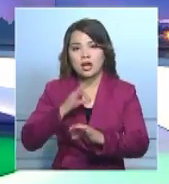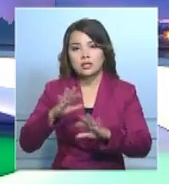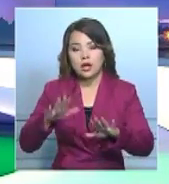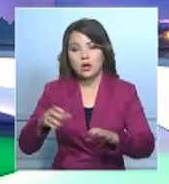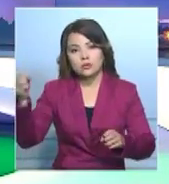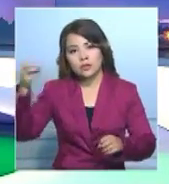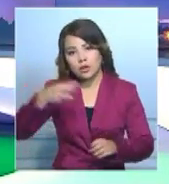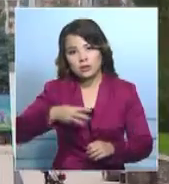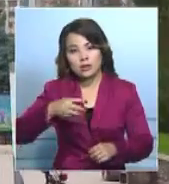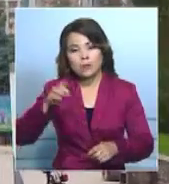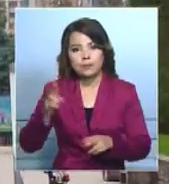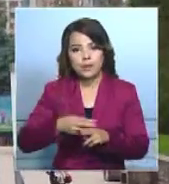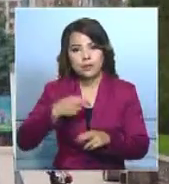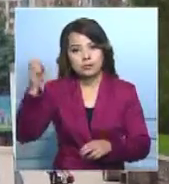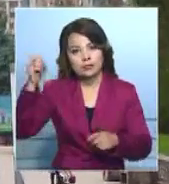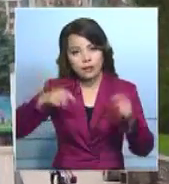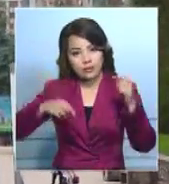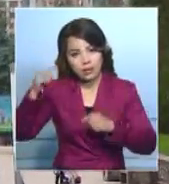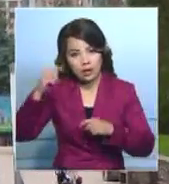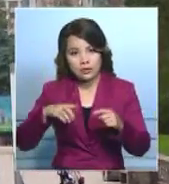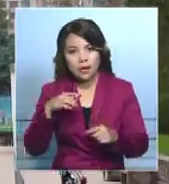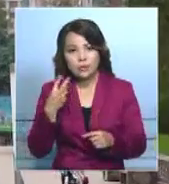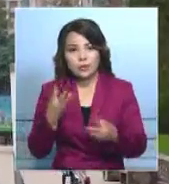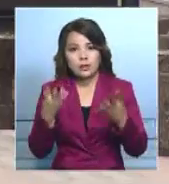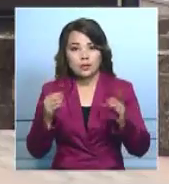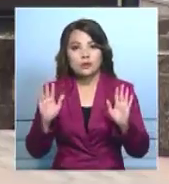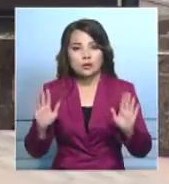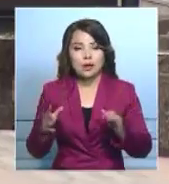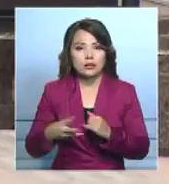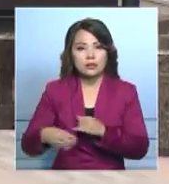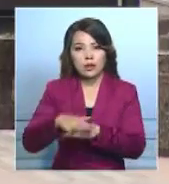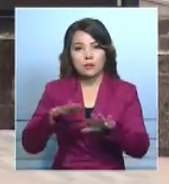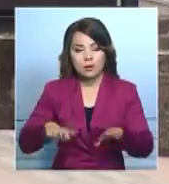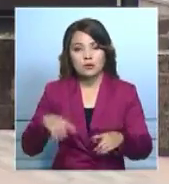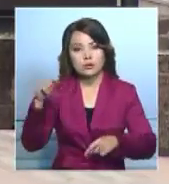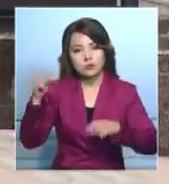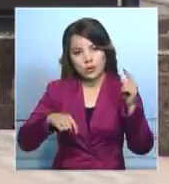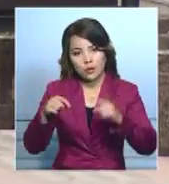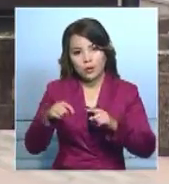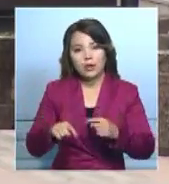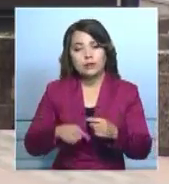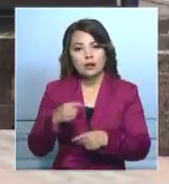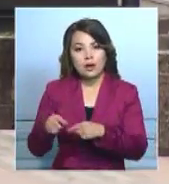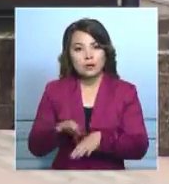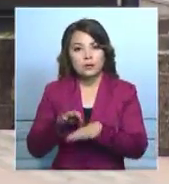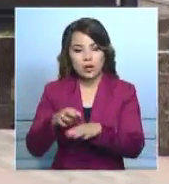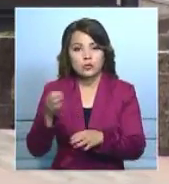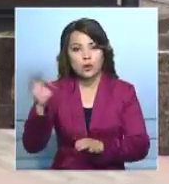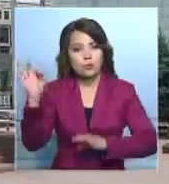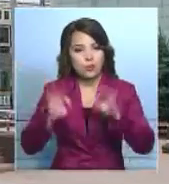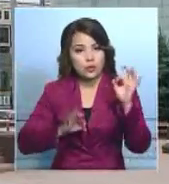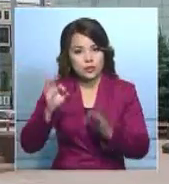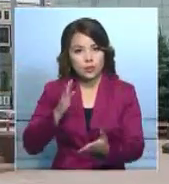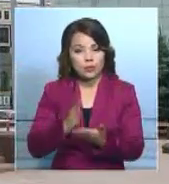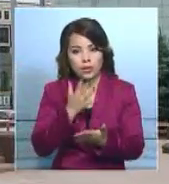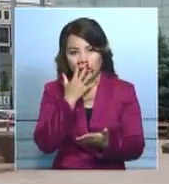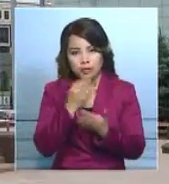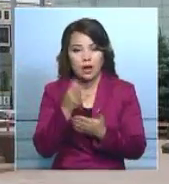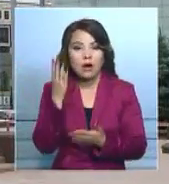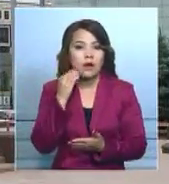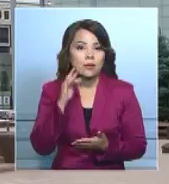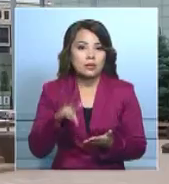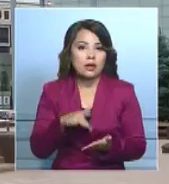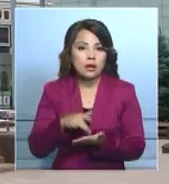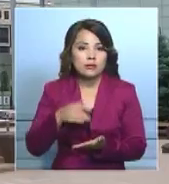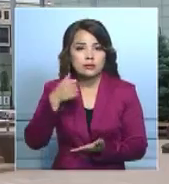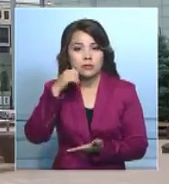және жауын-шашынсыз. Тек бірнеше күннен кейін ғана бұл аймақтарда да өткінші жауын мен бұршақ жауады деген болжам бар. Ал Алматыда